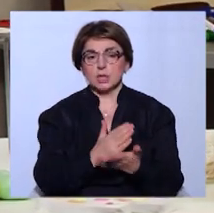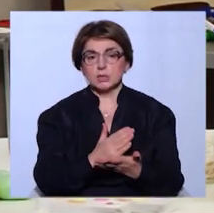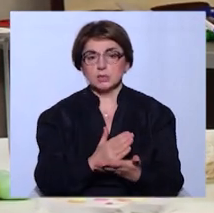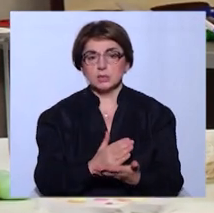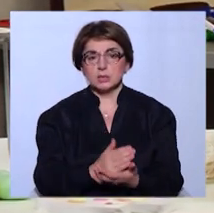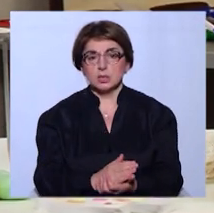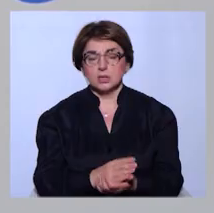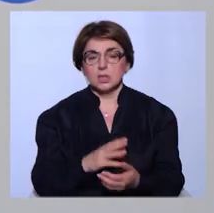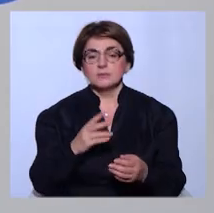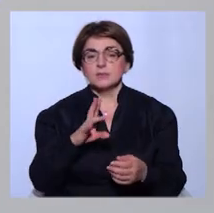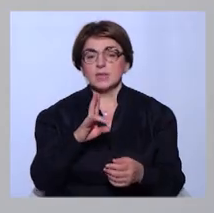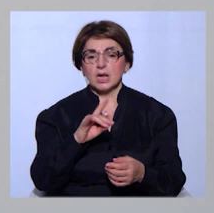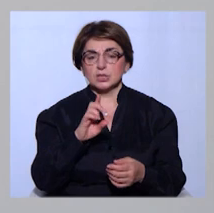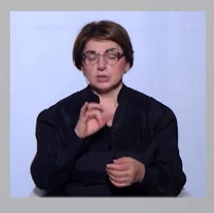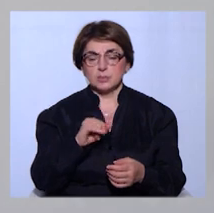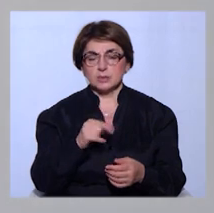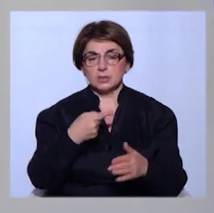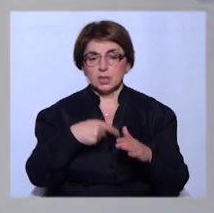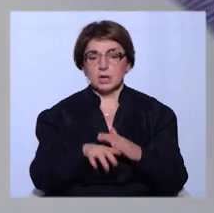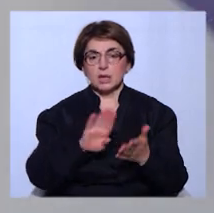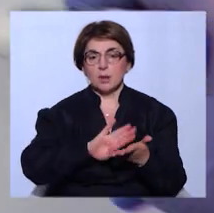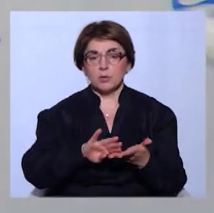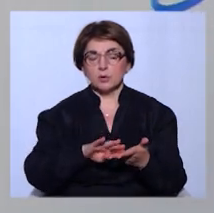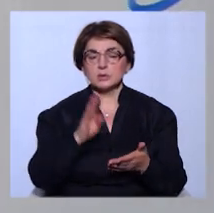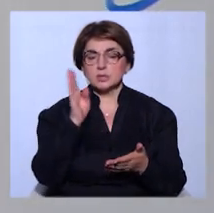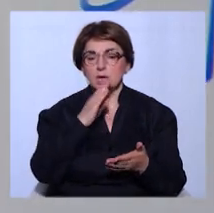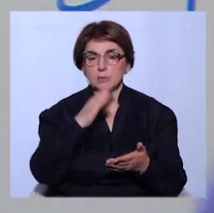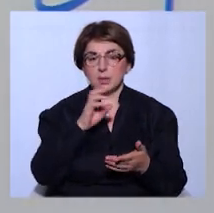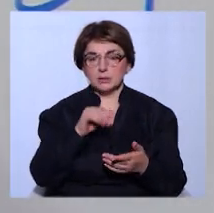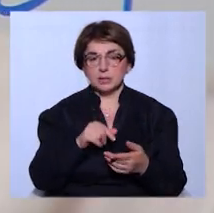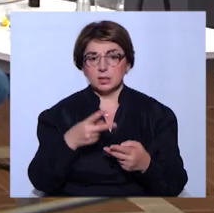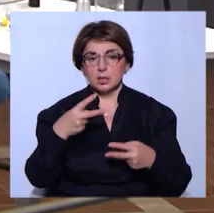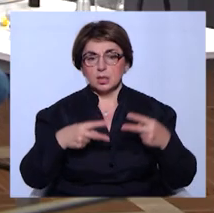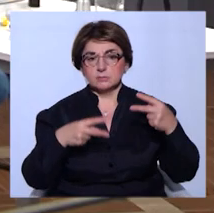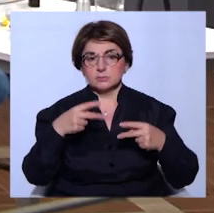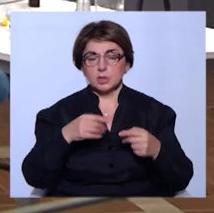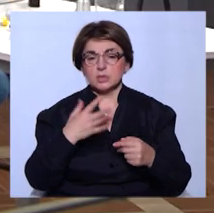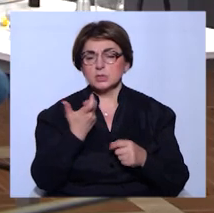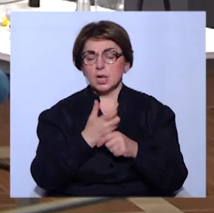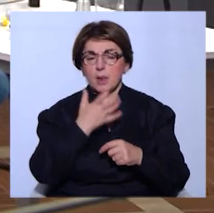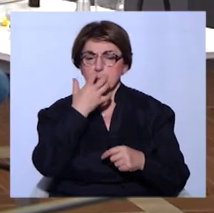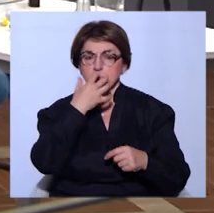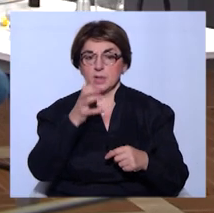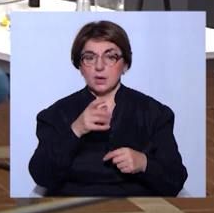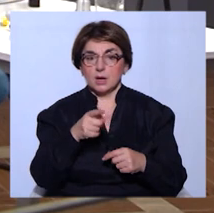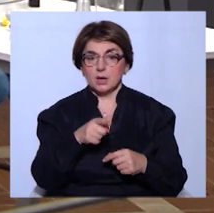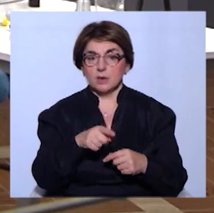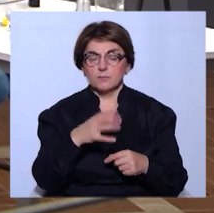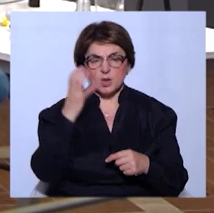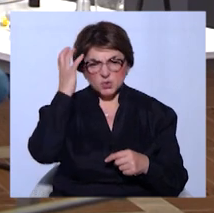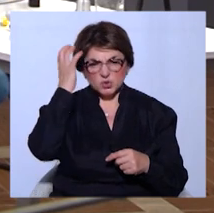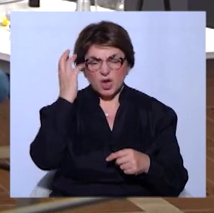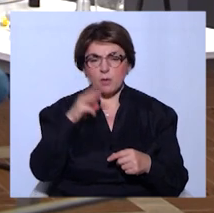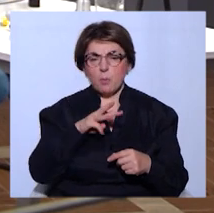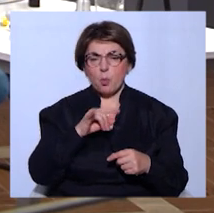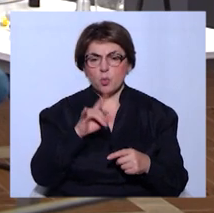როგორიც არის ნახშირბადი და გამოიყოს წყალბადი. მაღალ ტემპერატურაზე. მური, ანუ